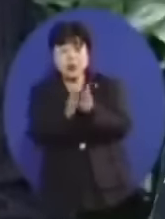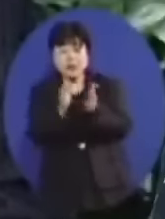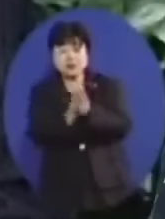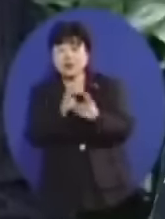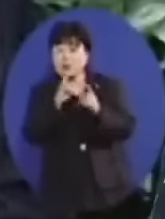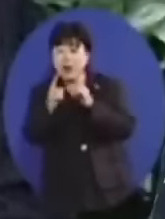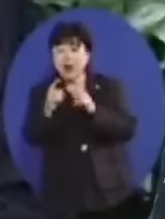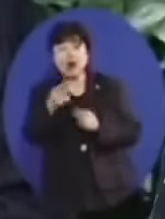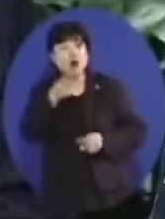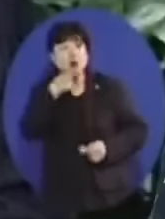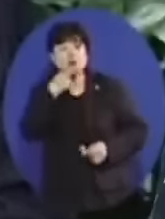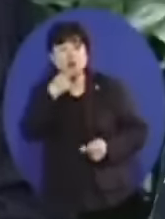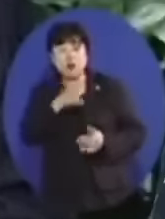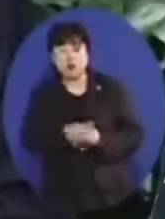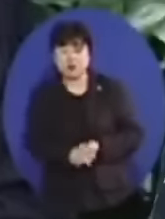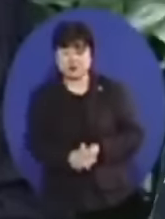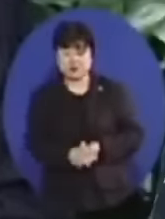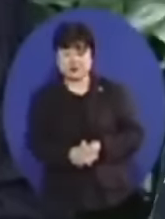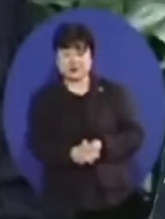말을 좀처럼 합니다.